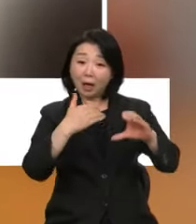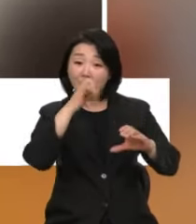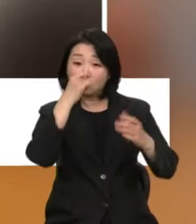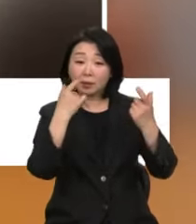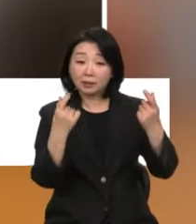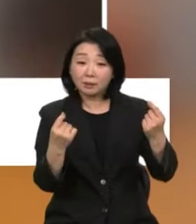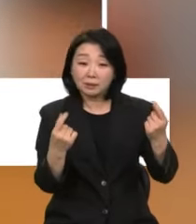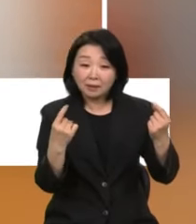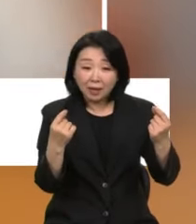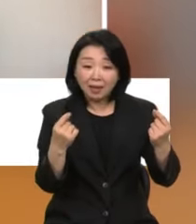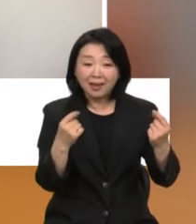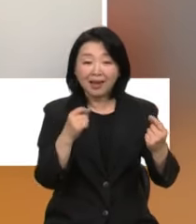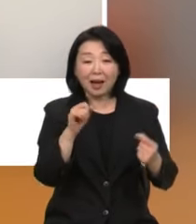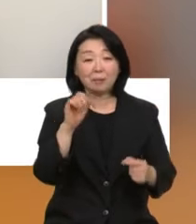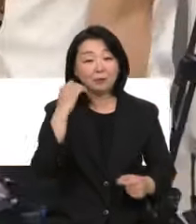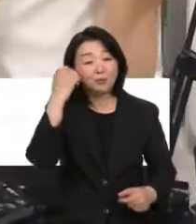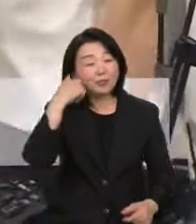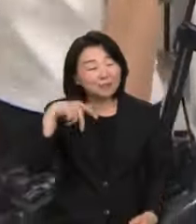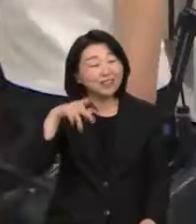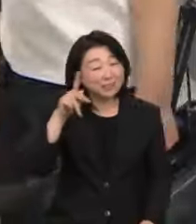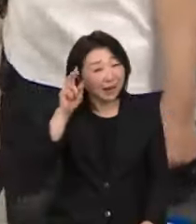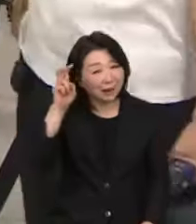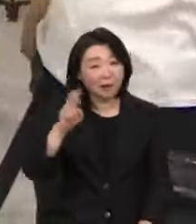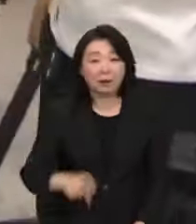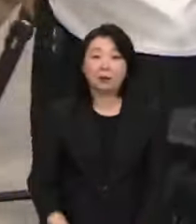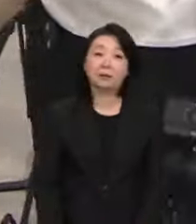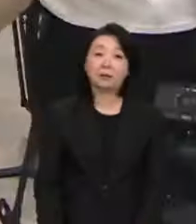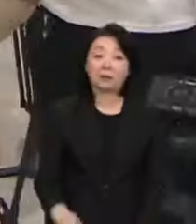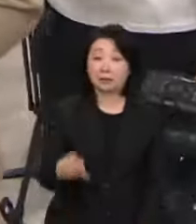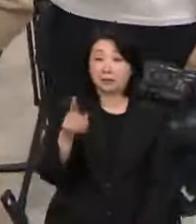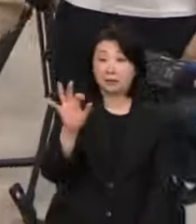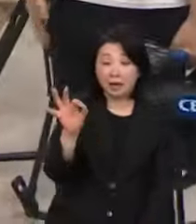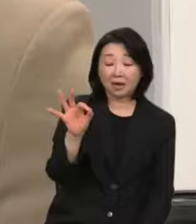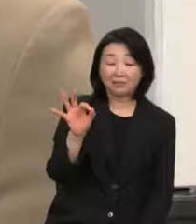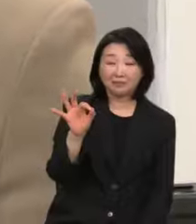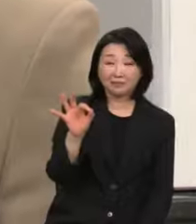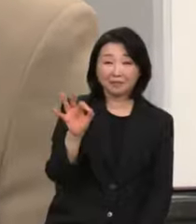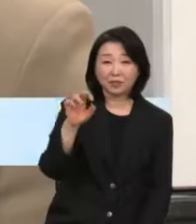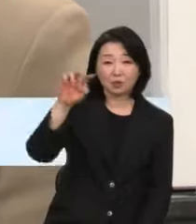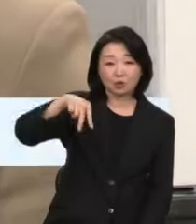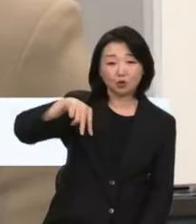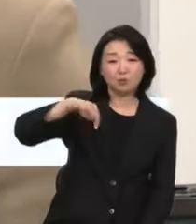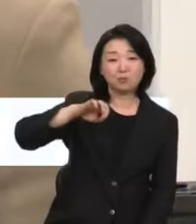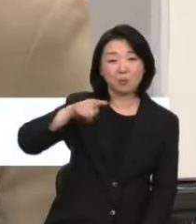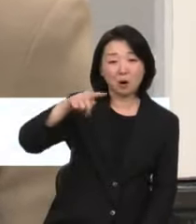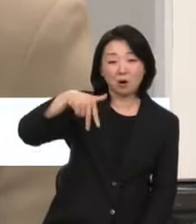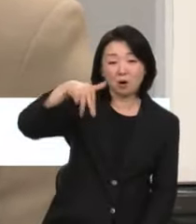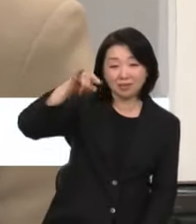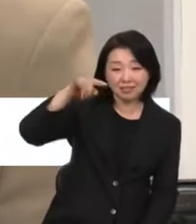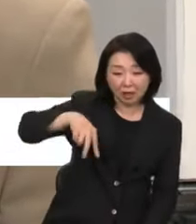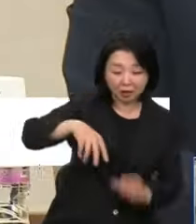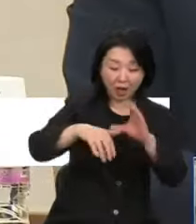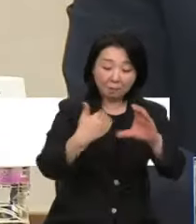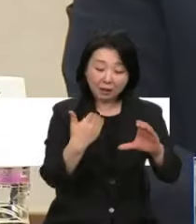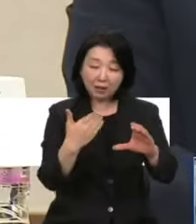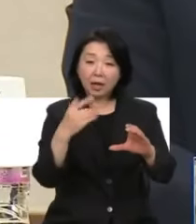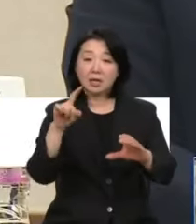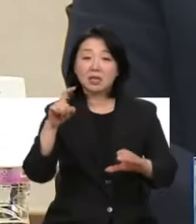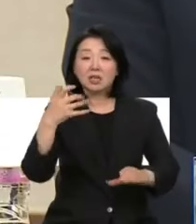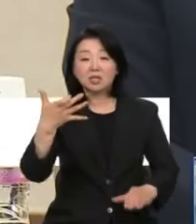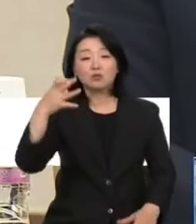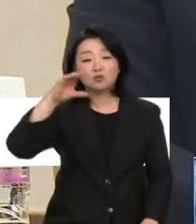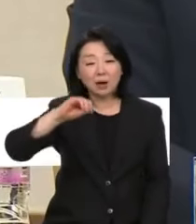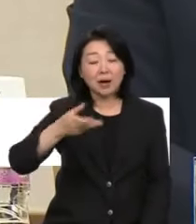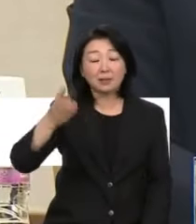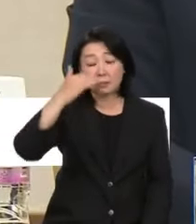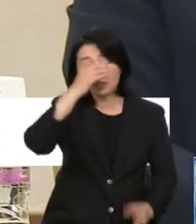이 PD님으로 추측이 됩니다만. 장 전 최고위원은 슈퍼챗으로 받은 건 19만 원뿐이고 시청자들에게 돌려줄